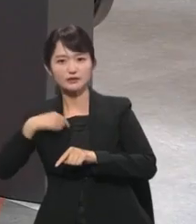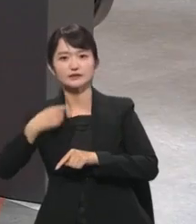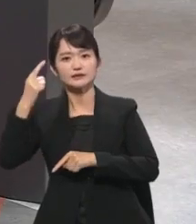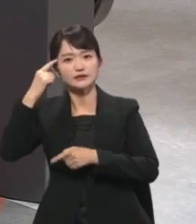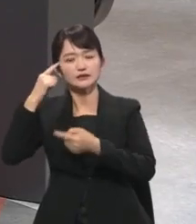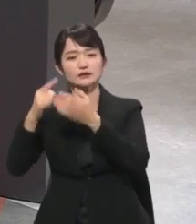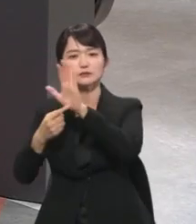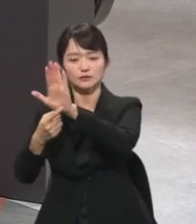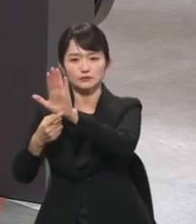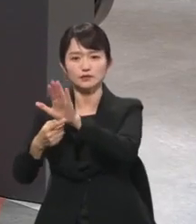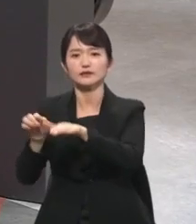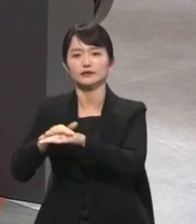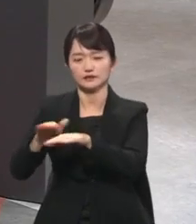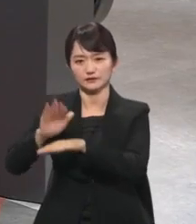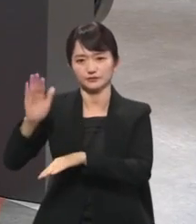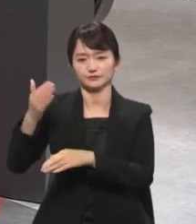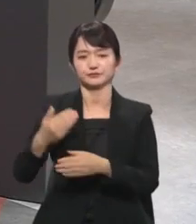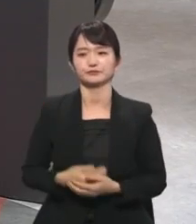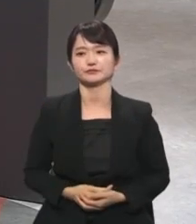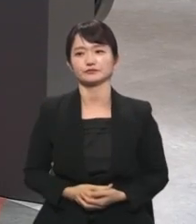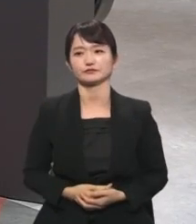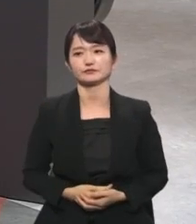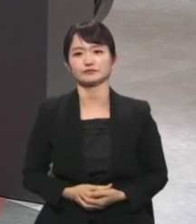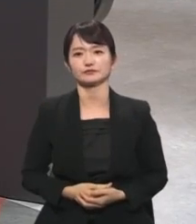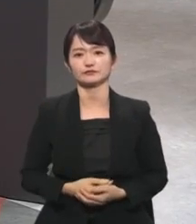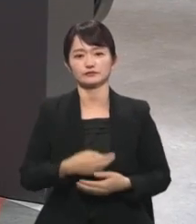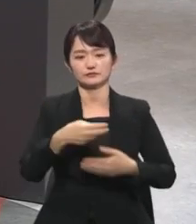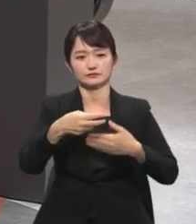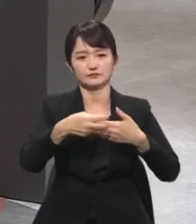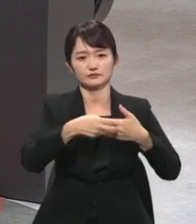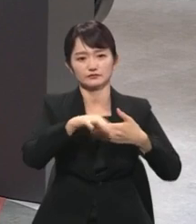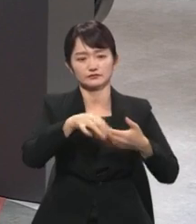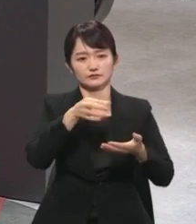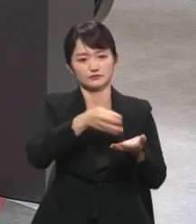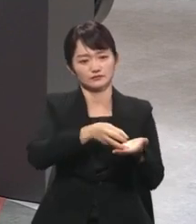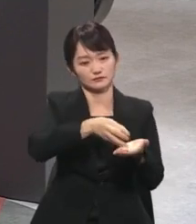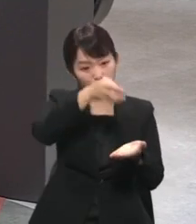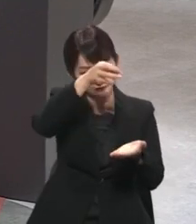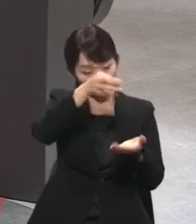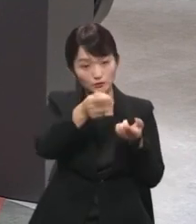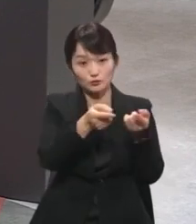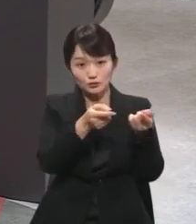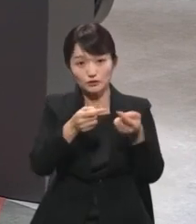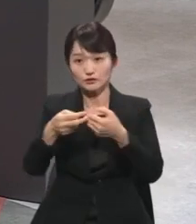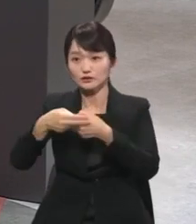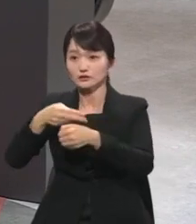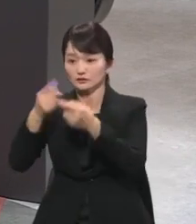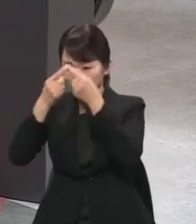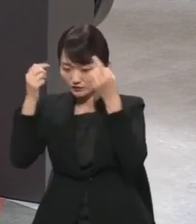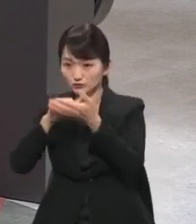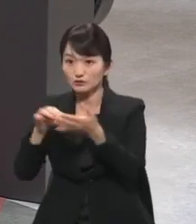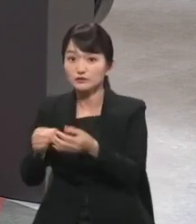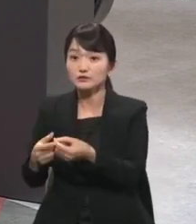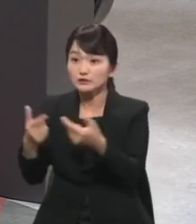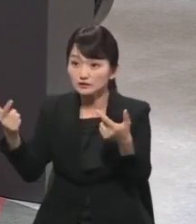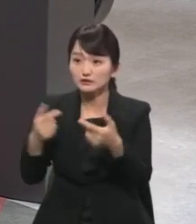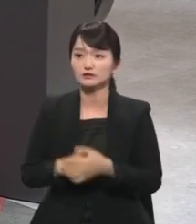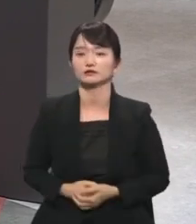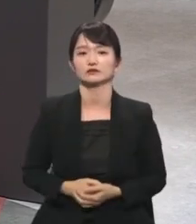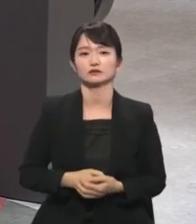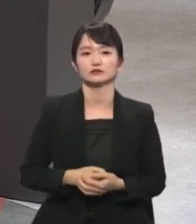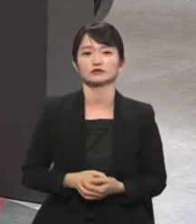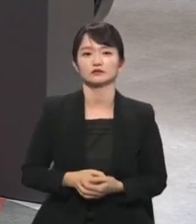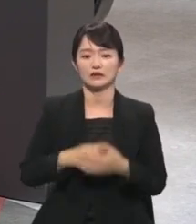피력하시오이 문제는 해결은 돼야 될 것 같아요 뭐 의료 수가를 조정하던 의대 정원을 늘리든 우리가 소화가 가서 아침에 가는데